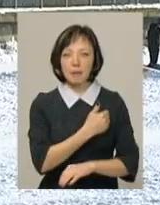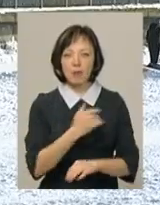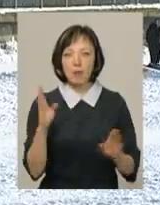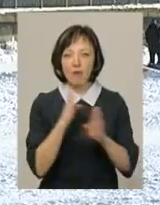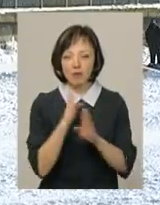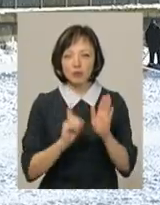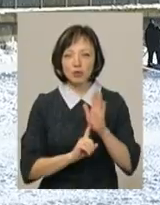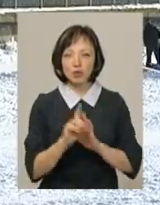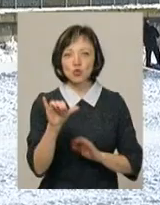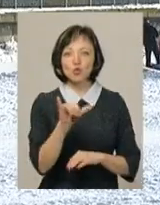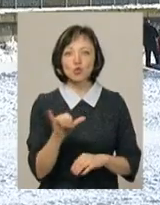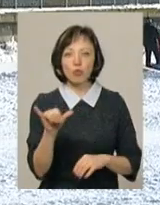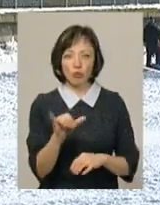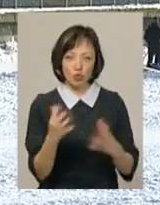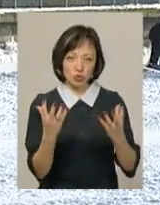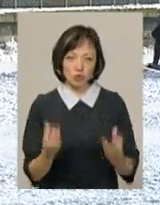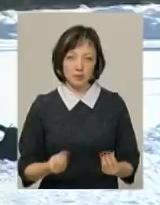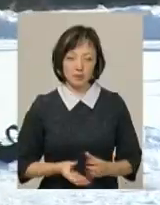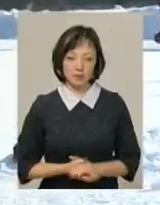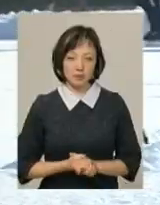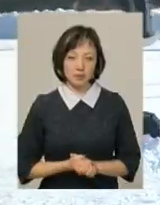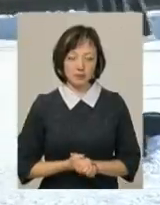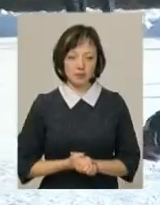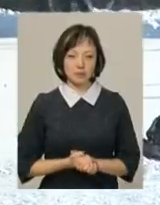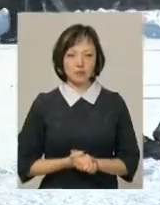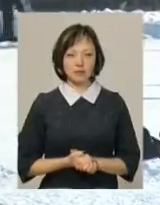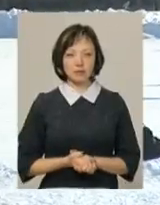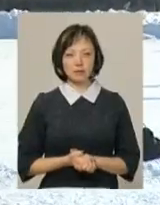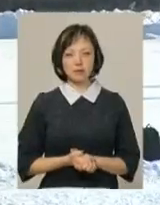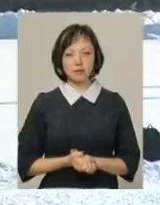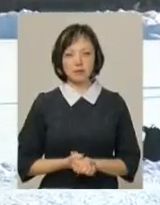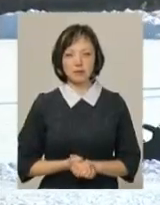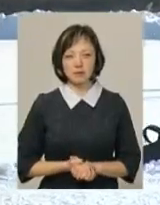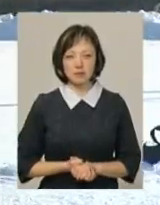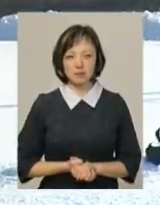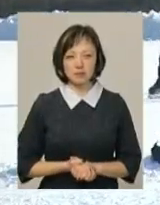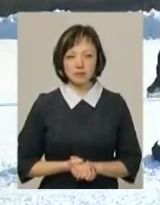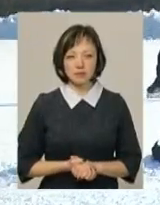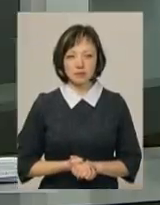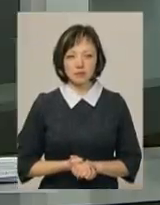на Хмельниччині почне з суботи. Вікторія Паламар, Ірина Аріон та Віктор Кривий. Новини Поділля-Центр.